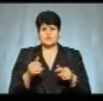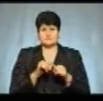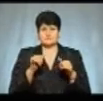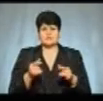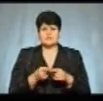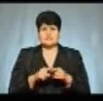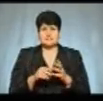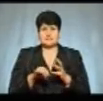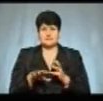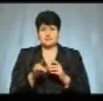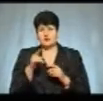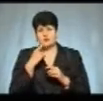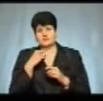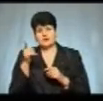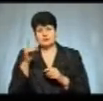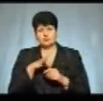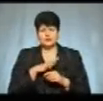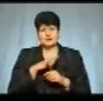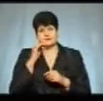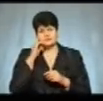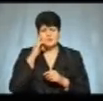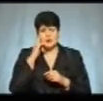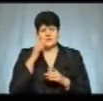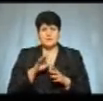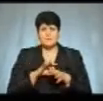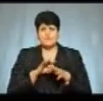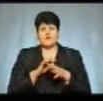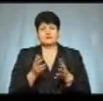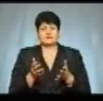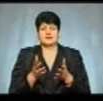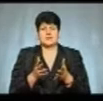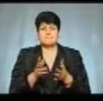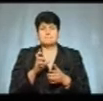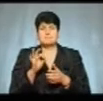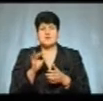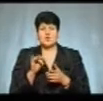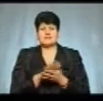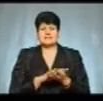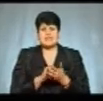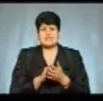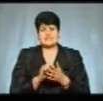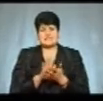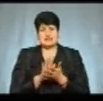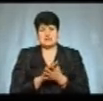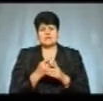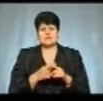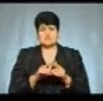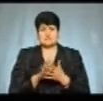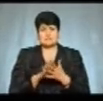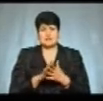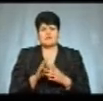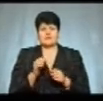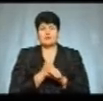Вони заявляють, що в них були наміри проводити так зване біознезараження цих відходів для виробництва